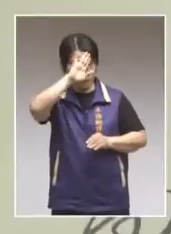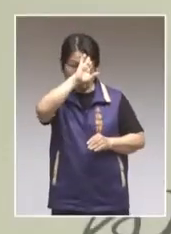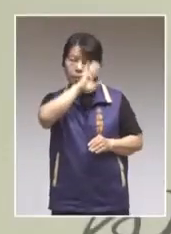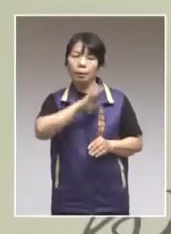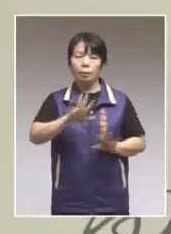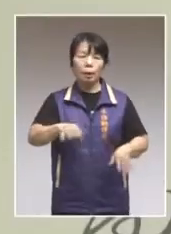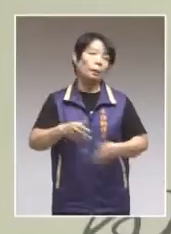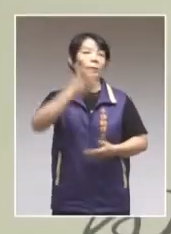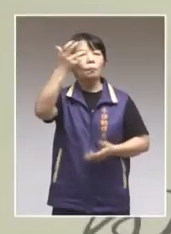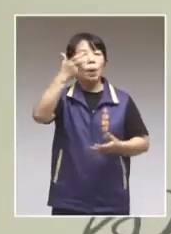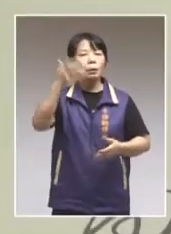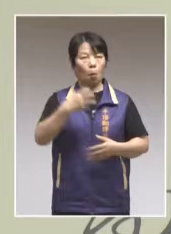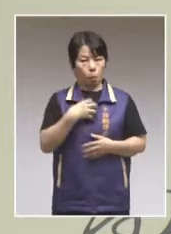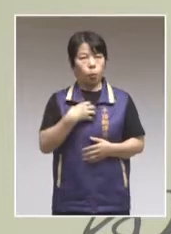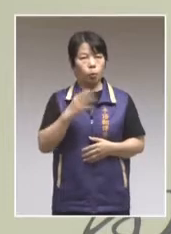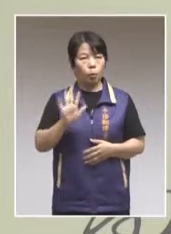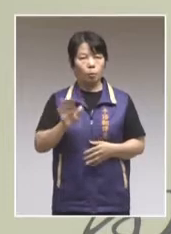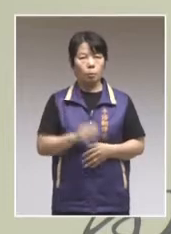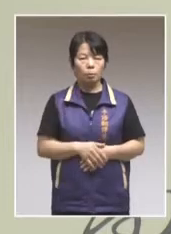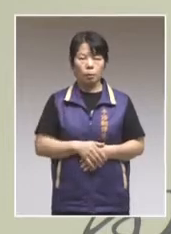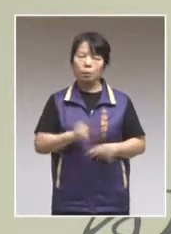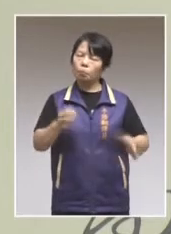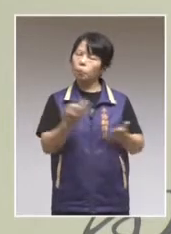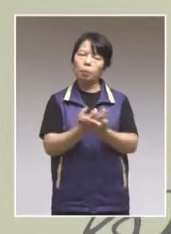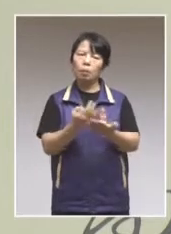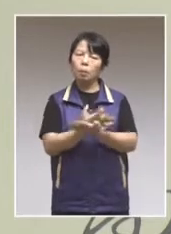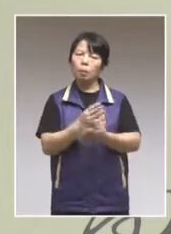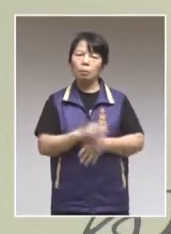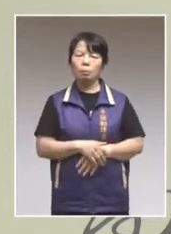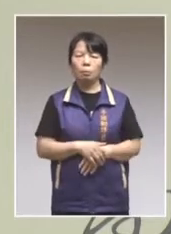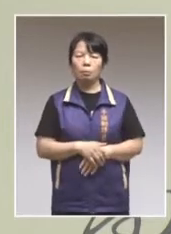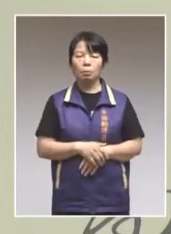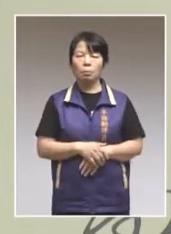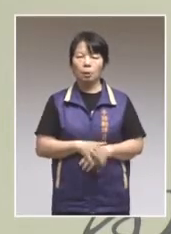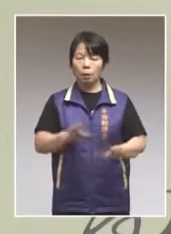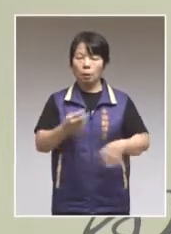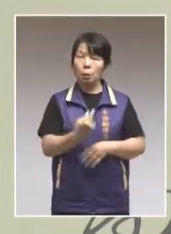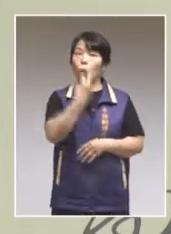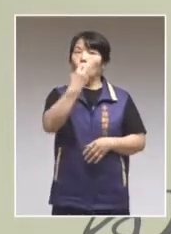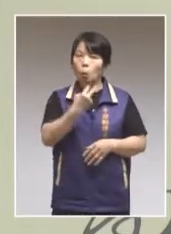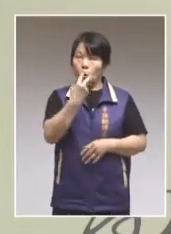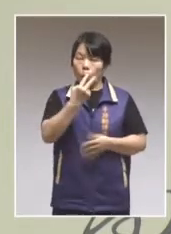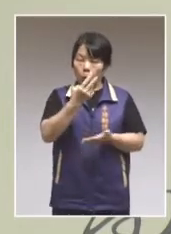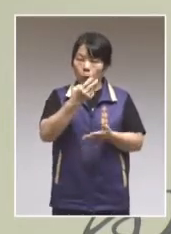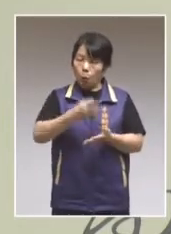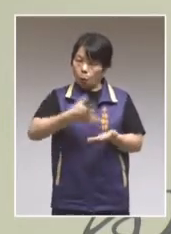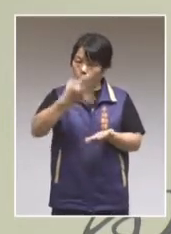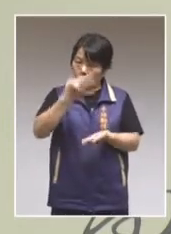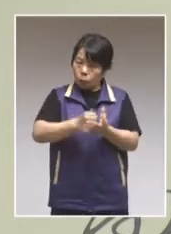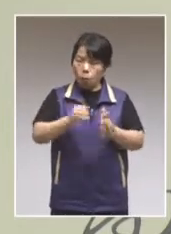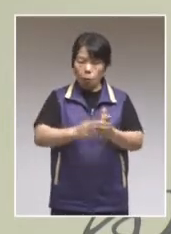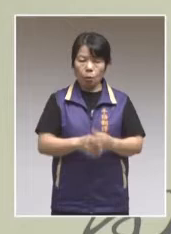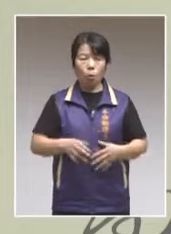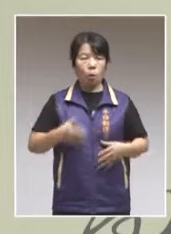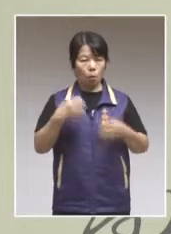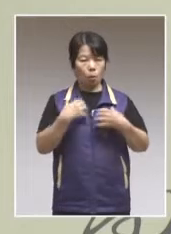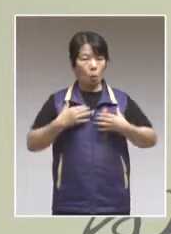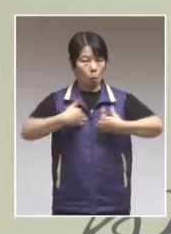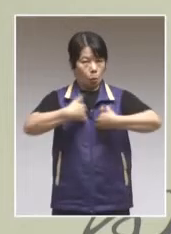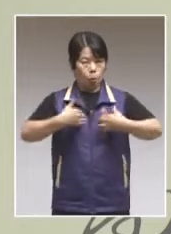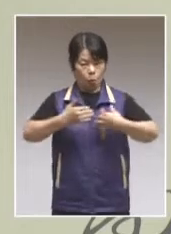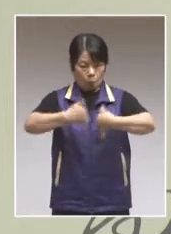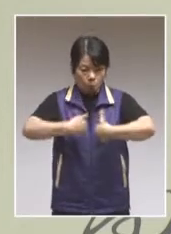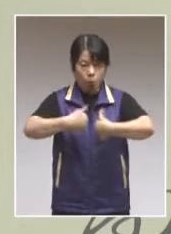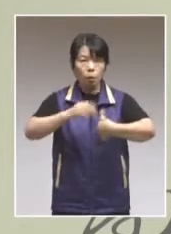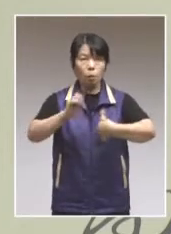他发烧危险，绝对是不够的哈，绝对是不够的。所以这个呼吸次数怎么观察胸凹，可能都要麻烦